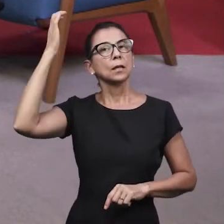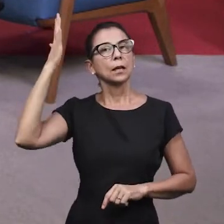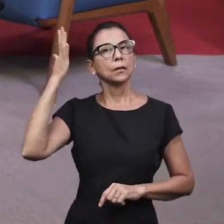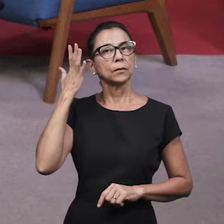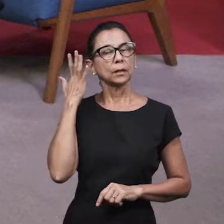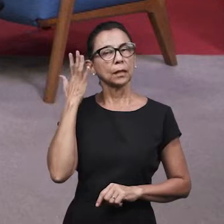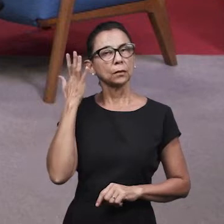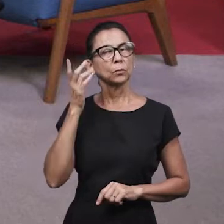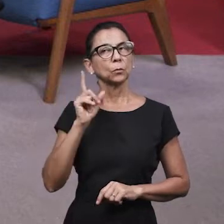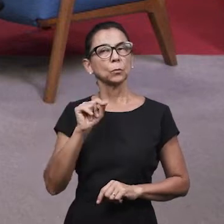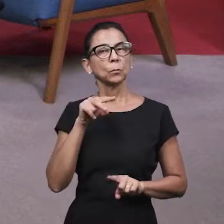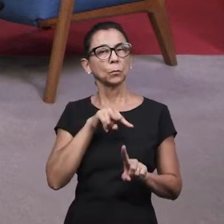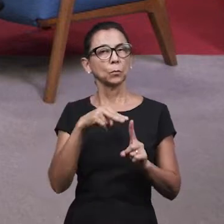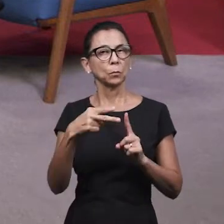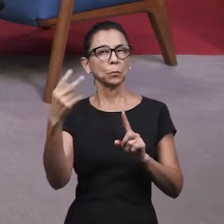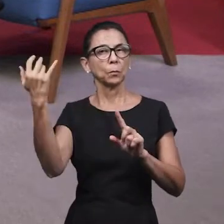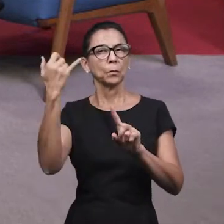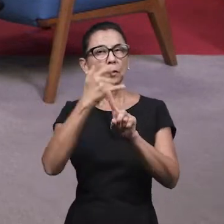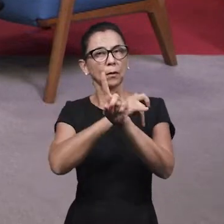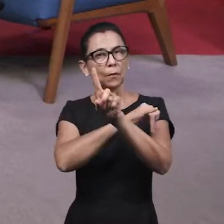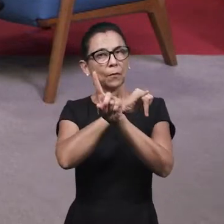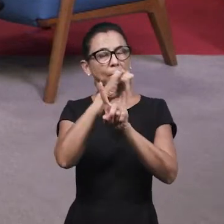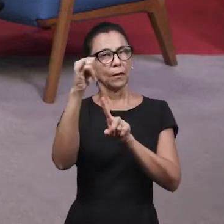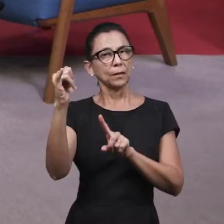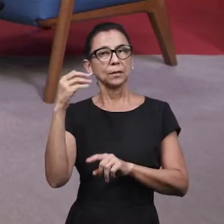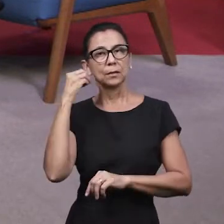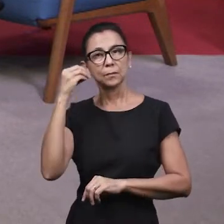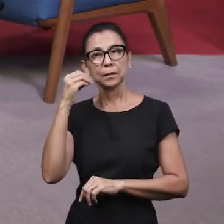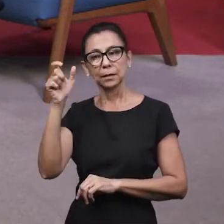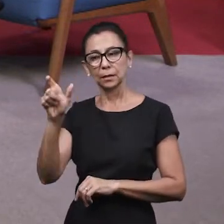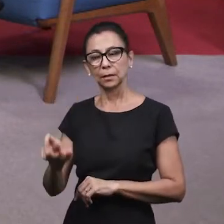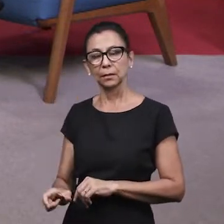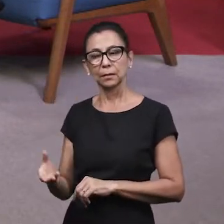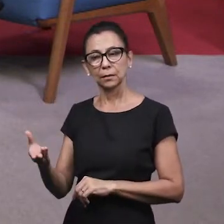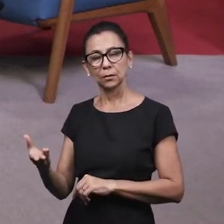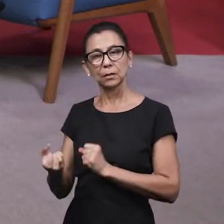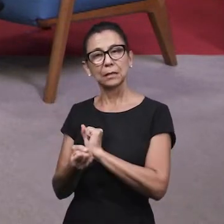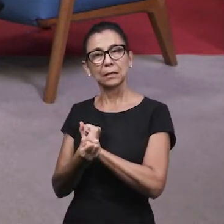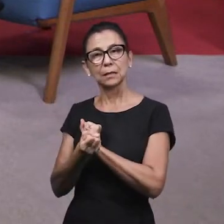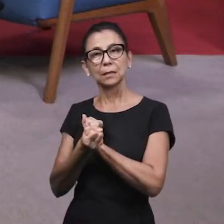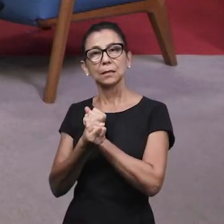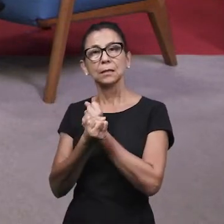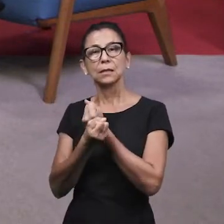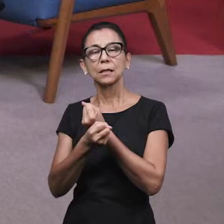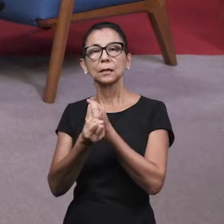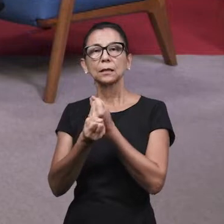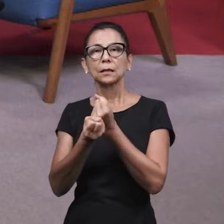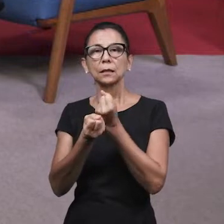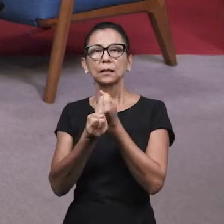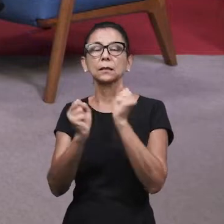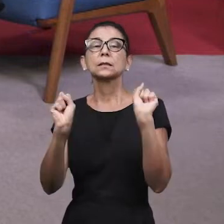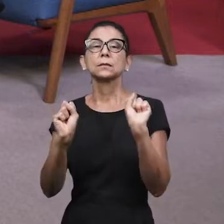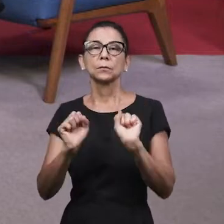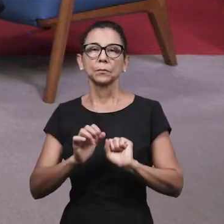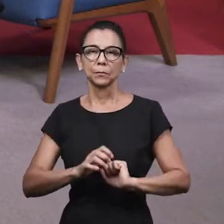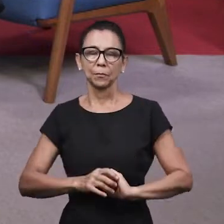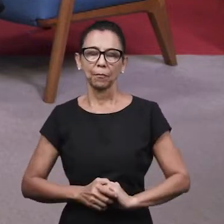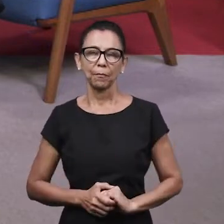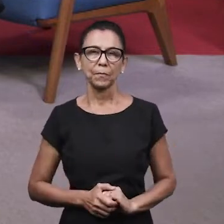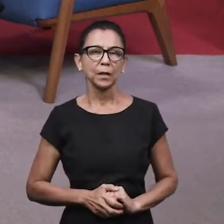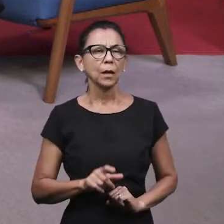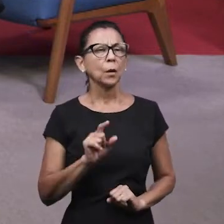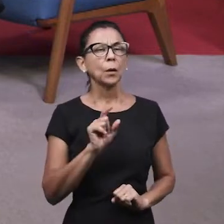prophétique vécu par Samson. Quels sont ces faits qui attirent l'attention maintenant? Observez.